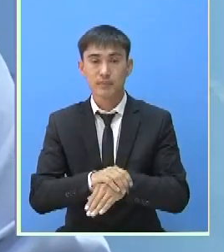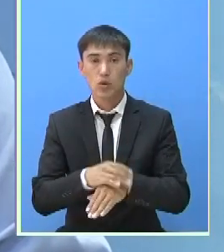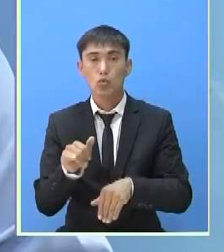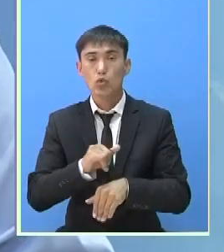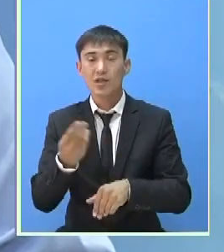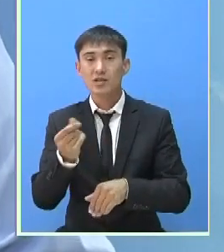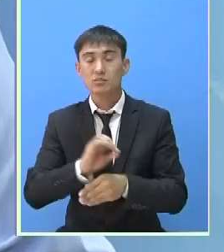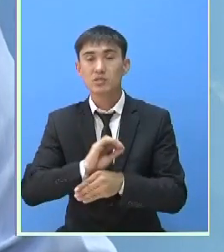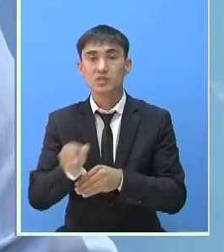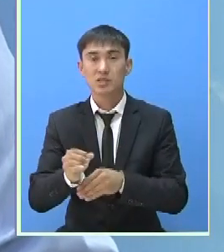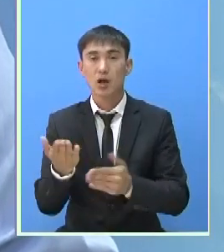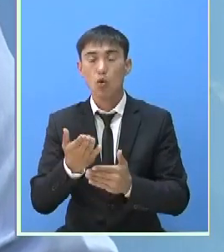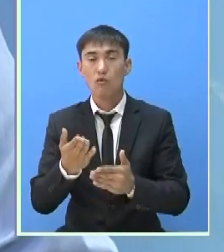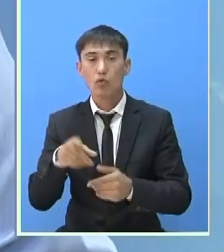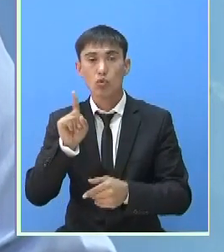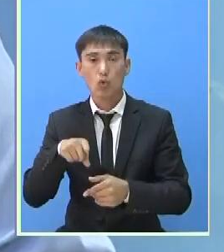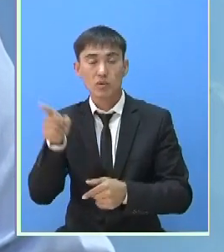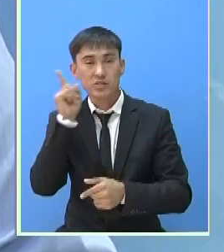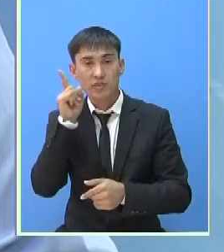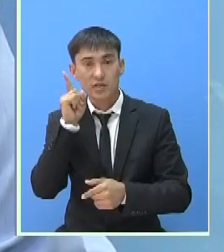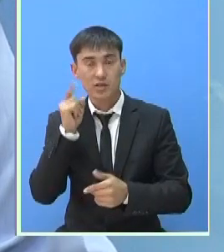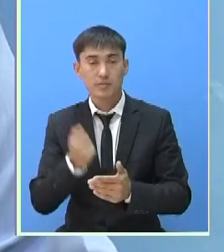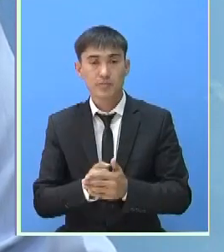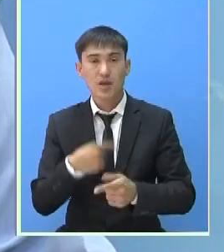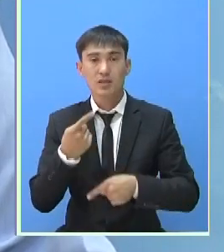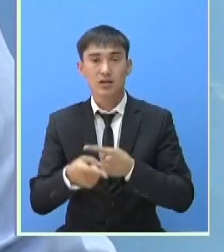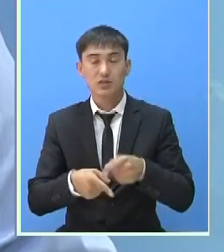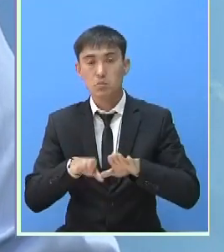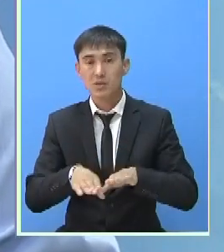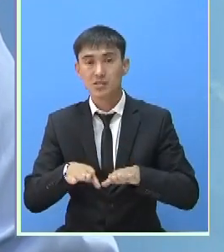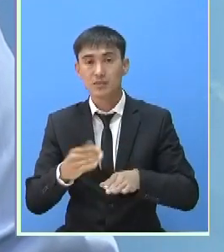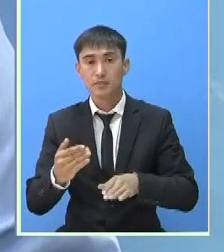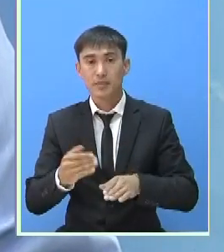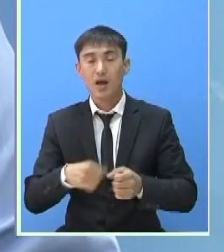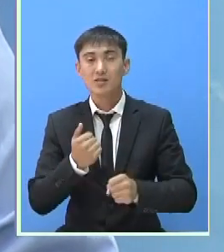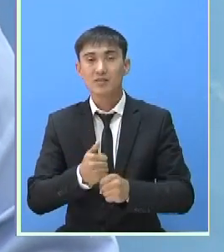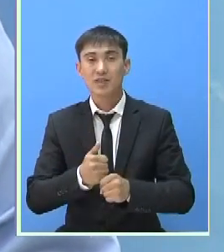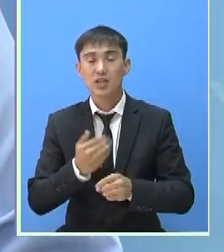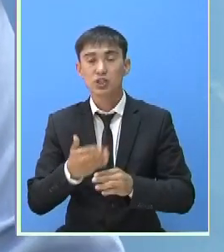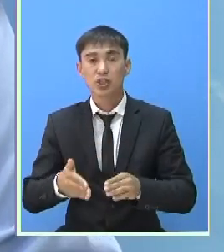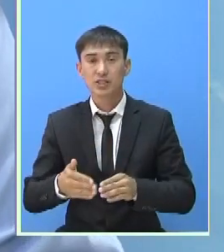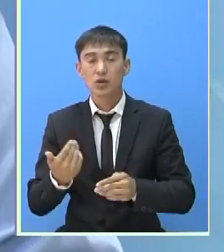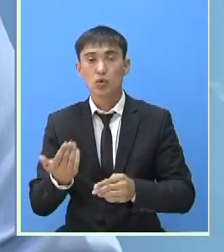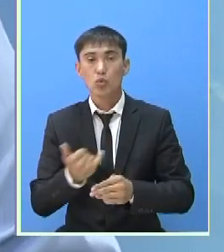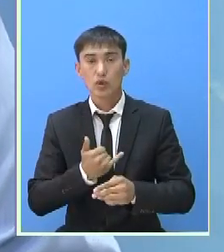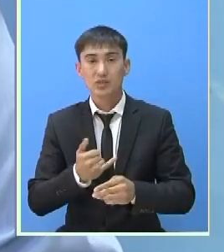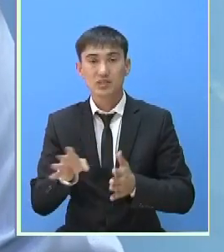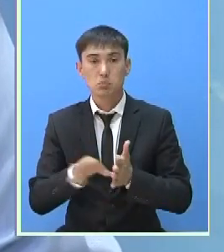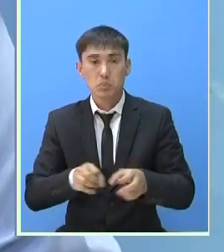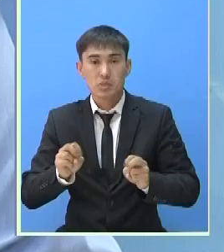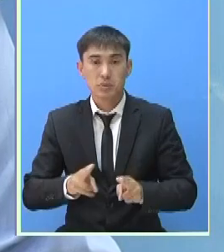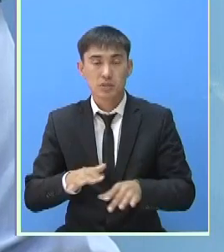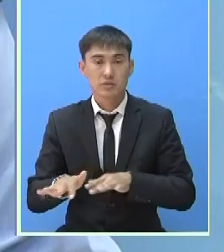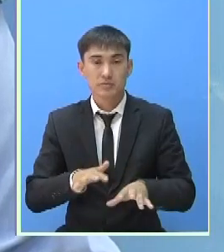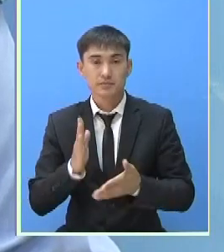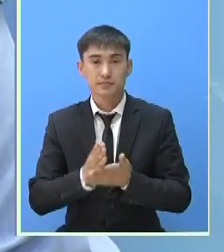были перечислены, с какого абонентского номера звонили, в дальнейшем местонахождение. Ну, основная часть, ну, у нас оперативные информации, но